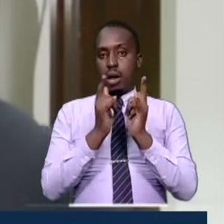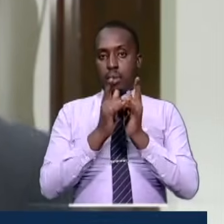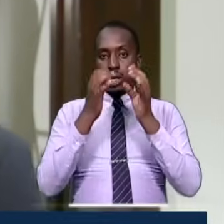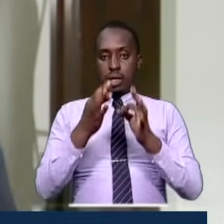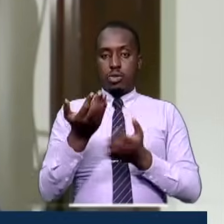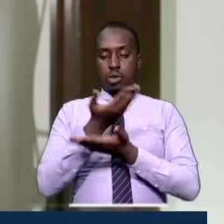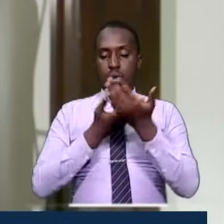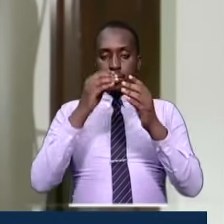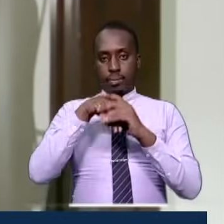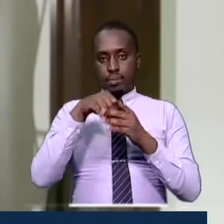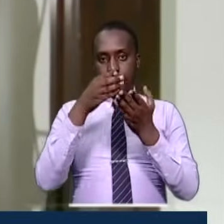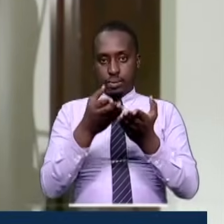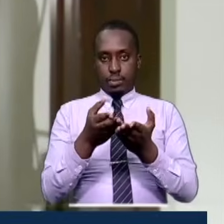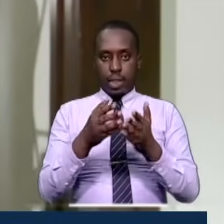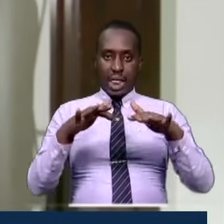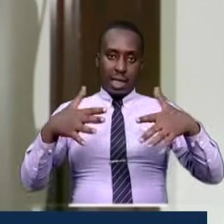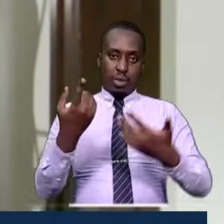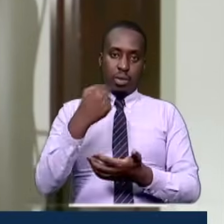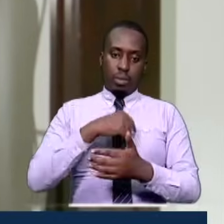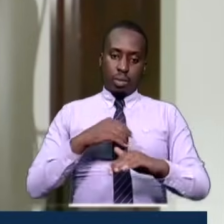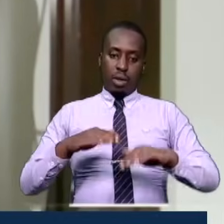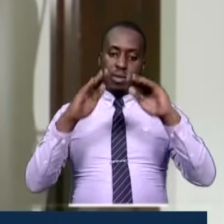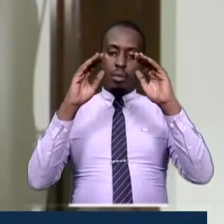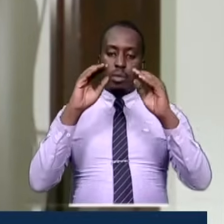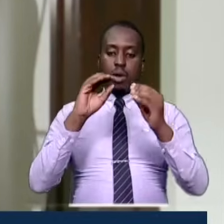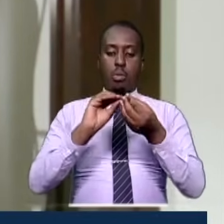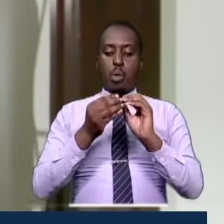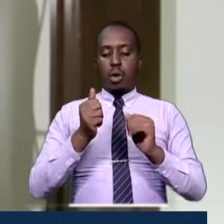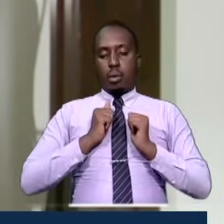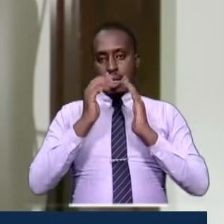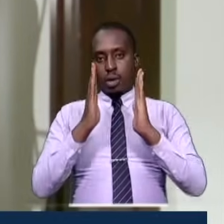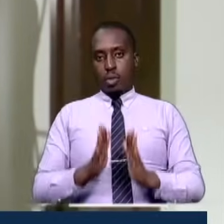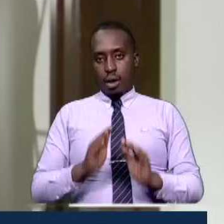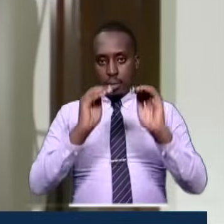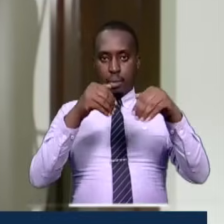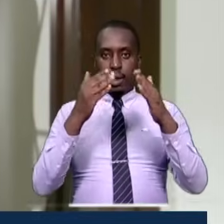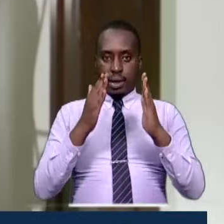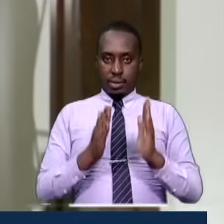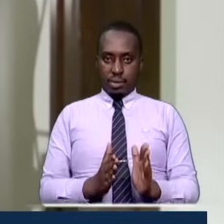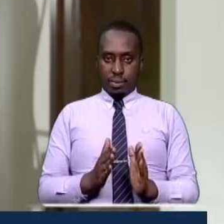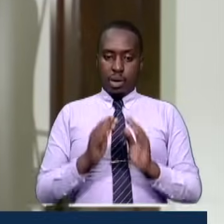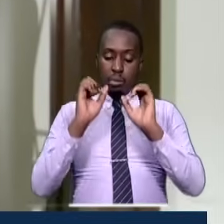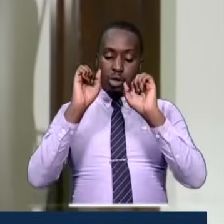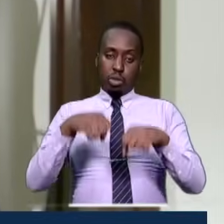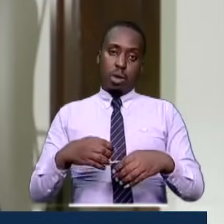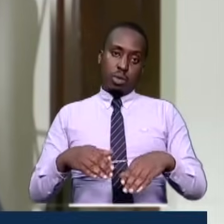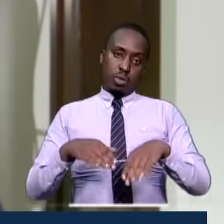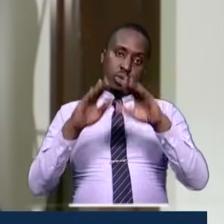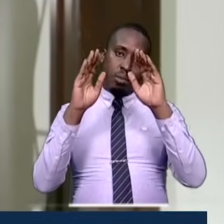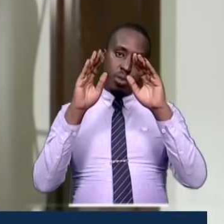kirimo kuganiraho ni gute twazamura umubare w'abanyarwanda b'abahinzi bashobora kuzamura uwo